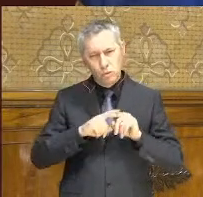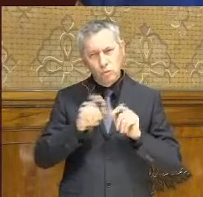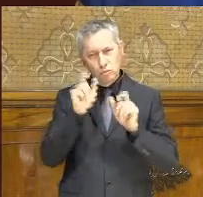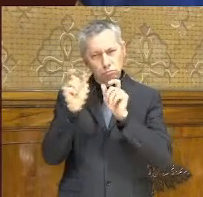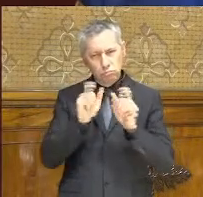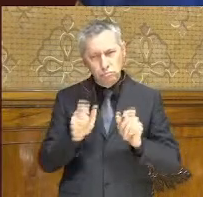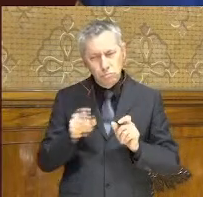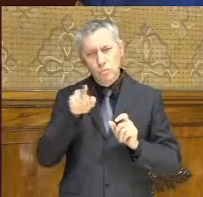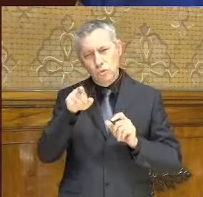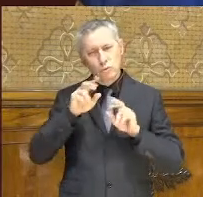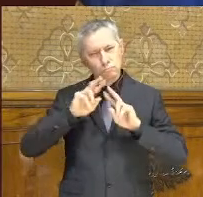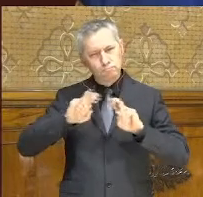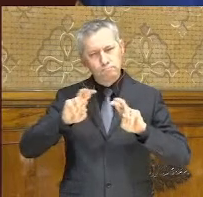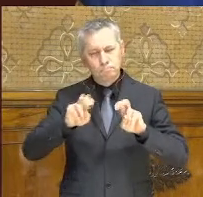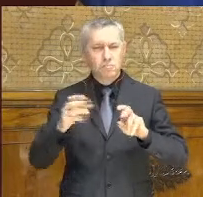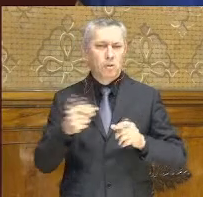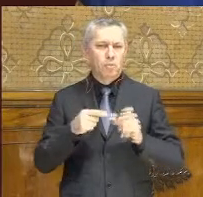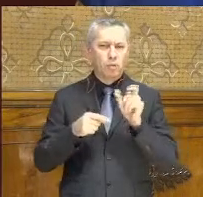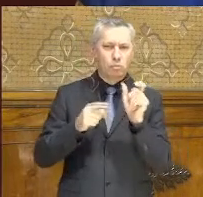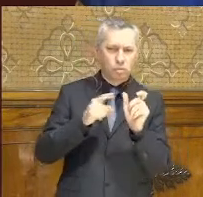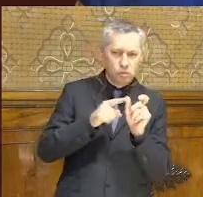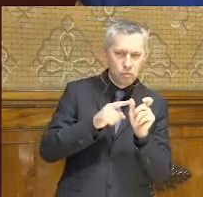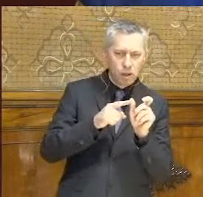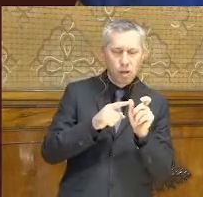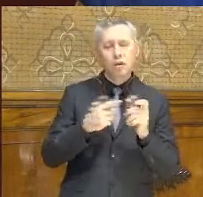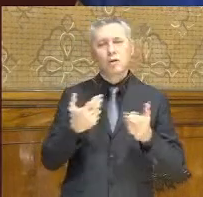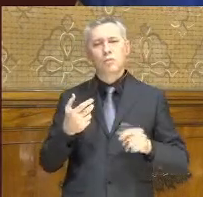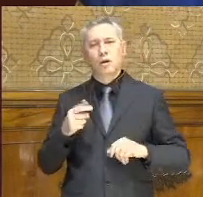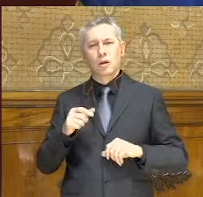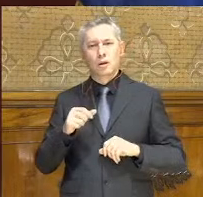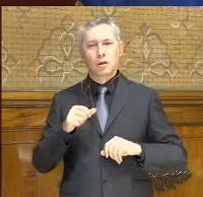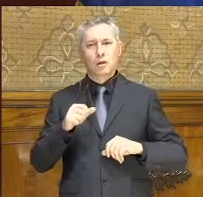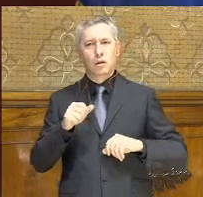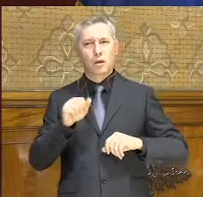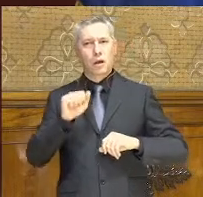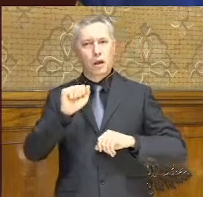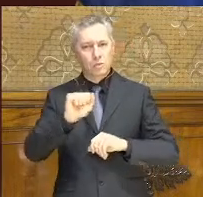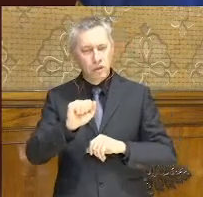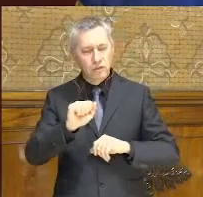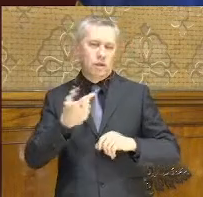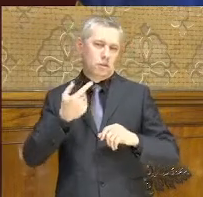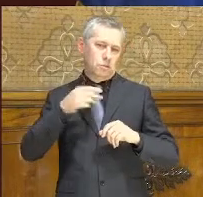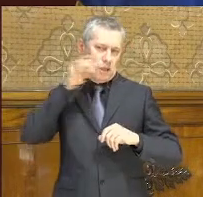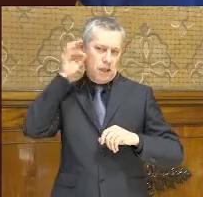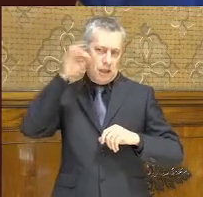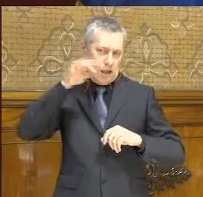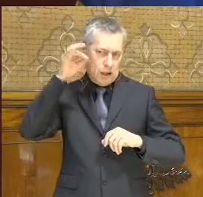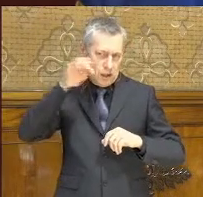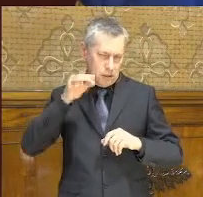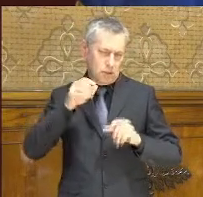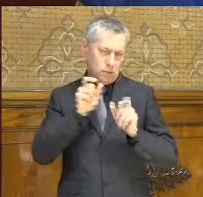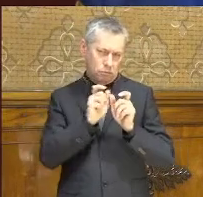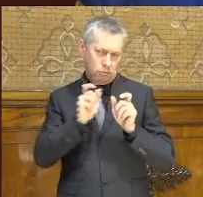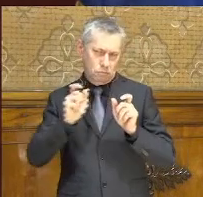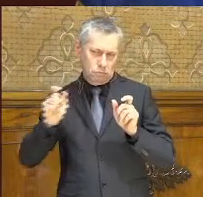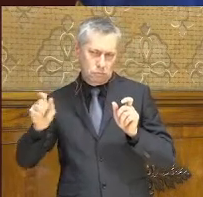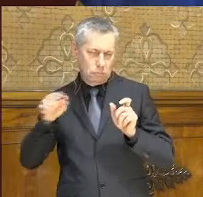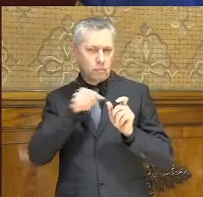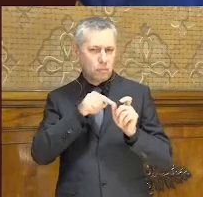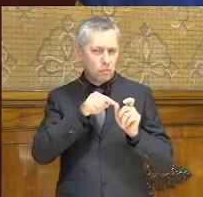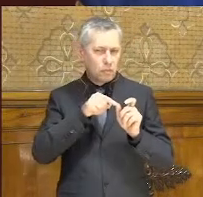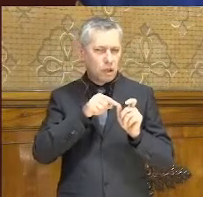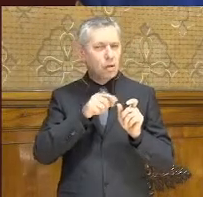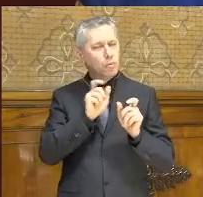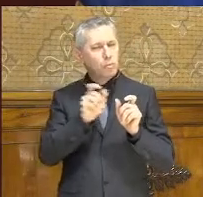suoi saggi, termini come ambivalence, mimicry, hybridity, in-betweenness, third space, che sono